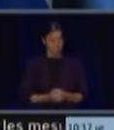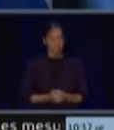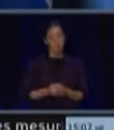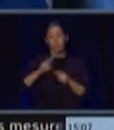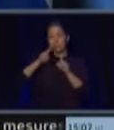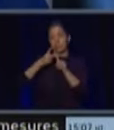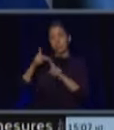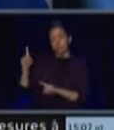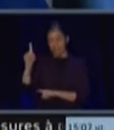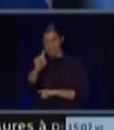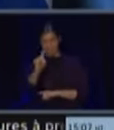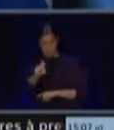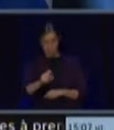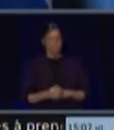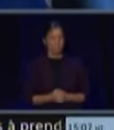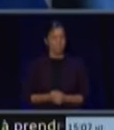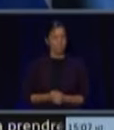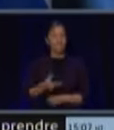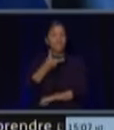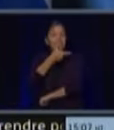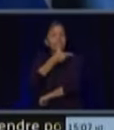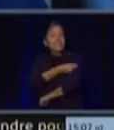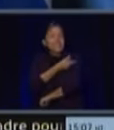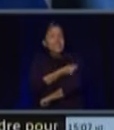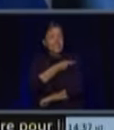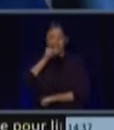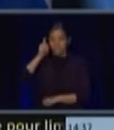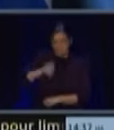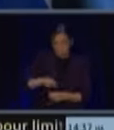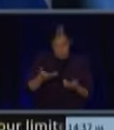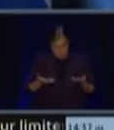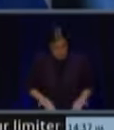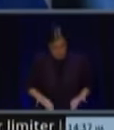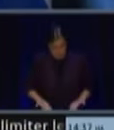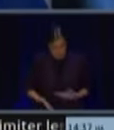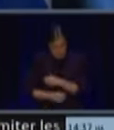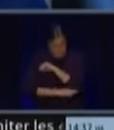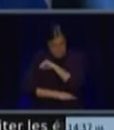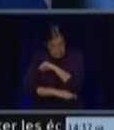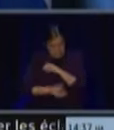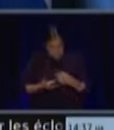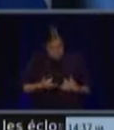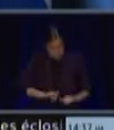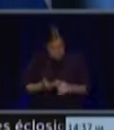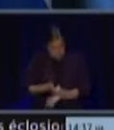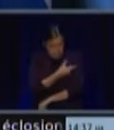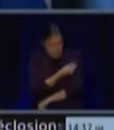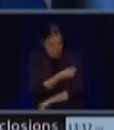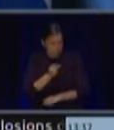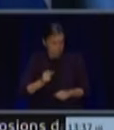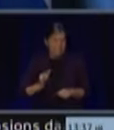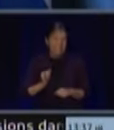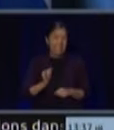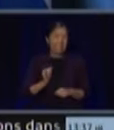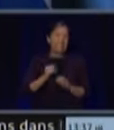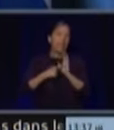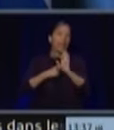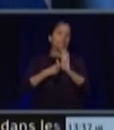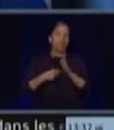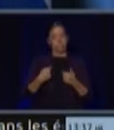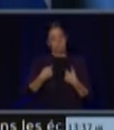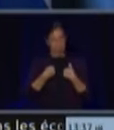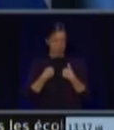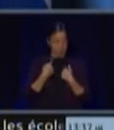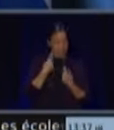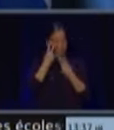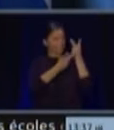la santé, par exemple? Est-ce que les visiteurs qui viennent visiter un proche mourant seront obligés de l'être? Est-ce qu'il va y avoir certaines exceptions? Bien, on